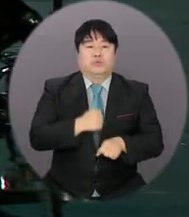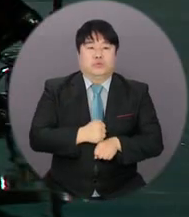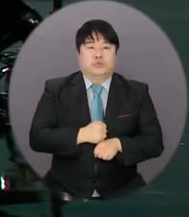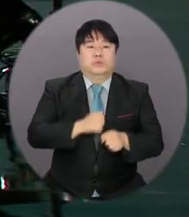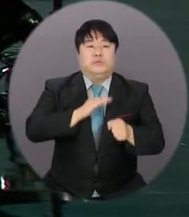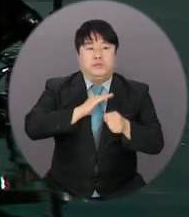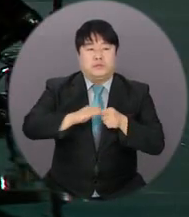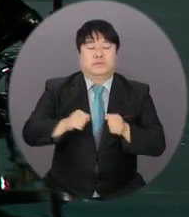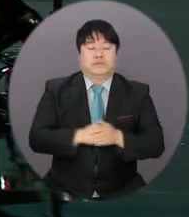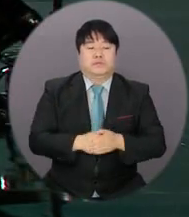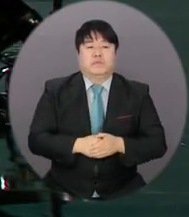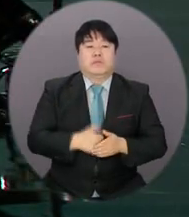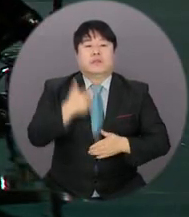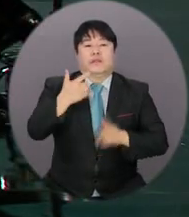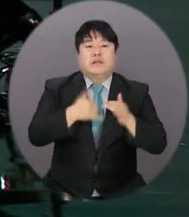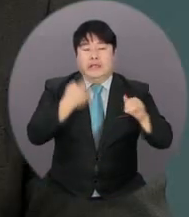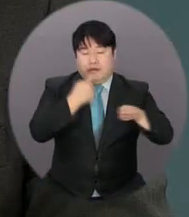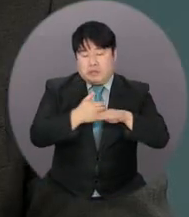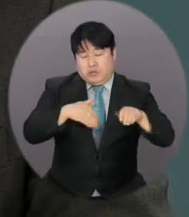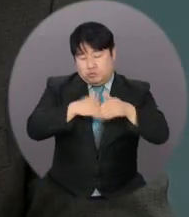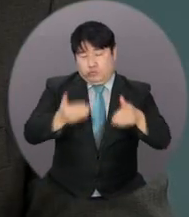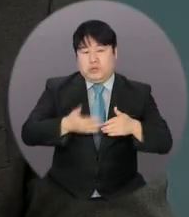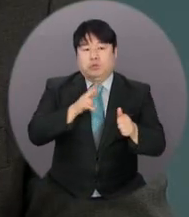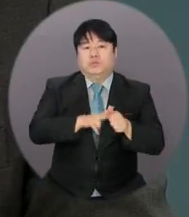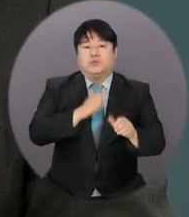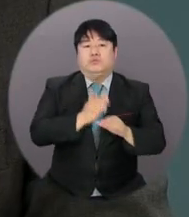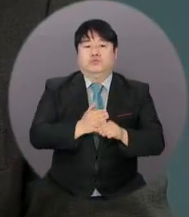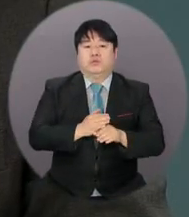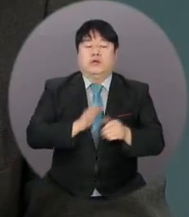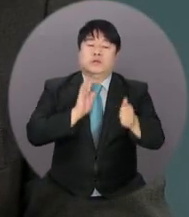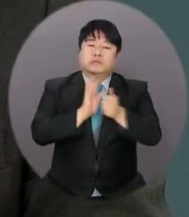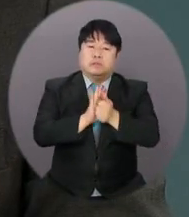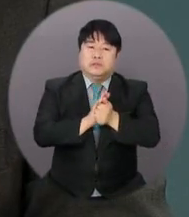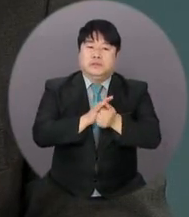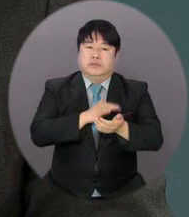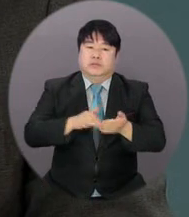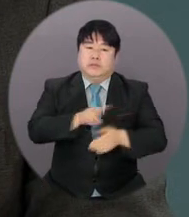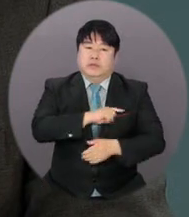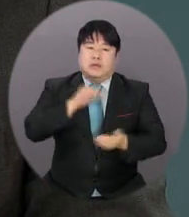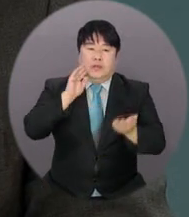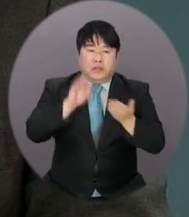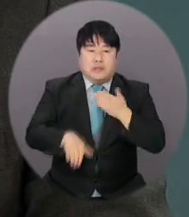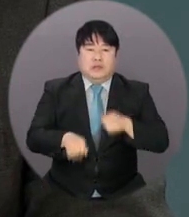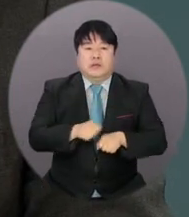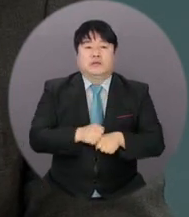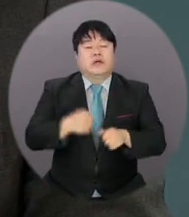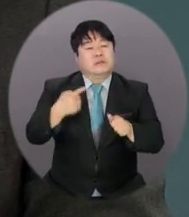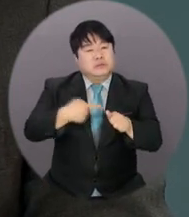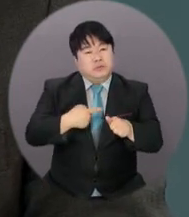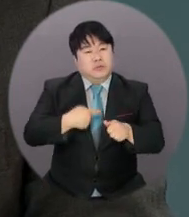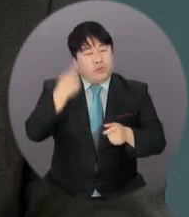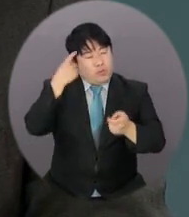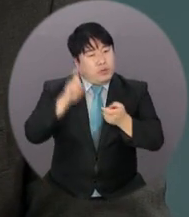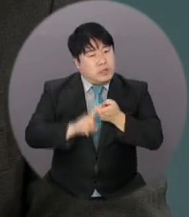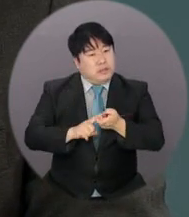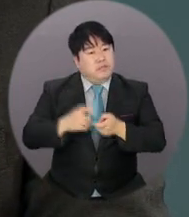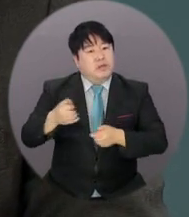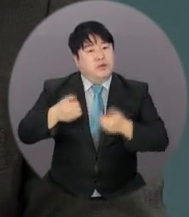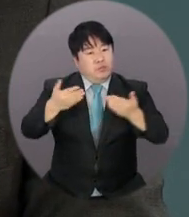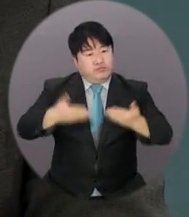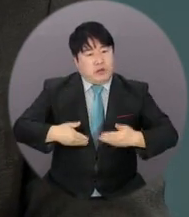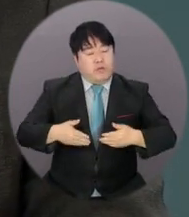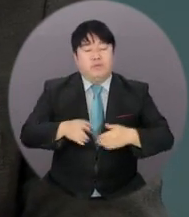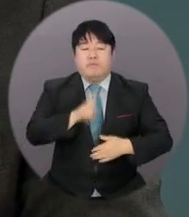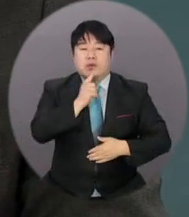거든요 6명이 민주당 후보 가운데 지지율이 지금은 가장 낮은 입니다 4권 인 스스로도 관심을 가져달라 라고 말씀하고 계시는데